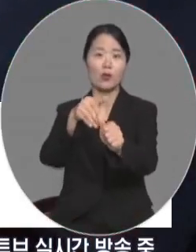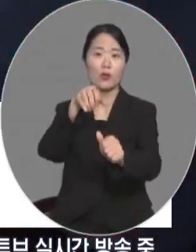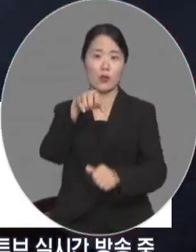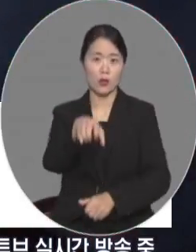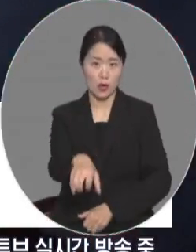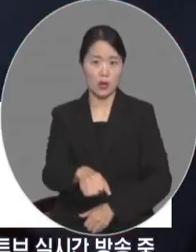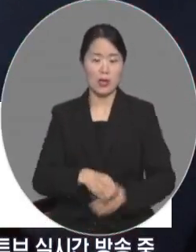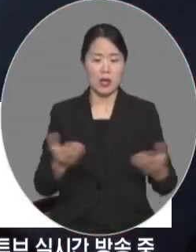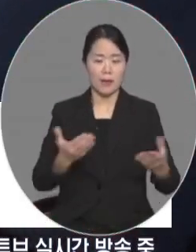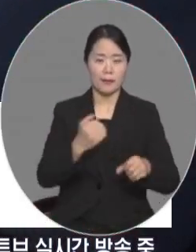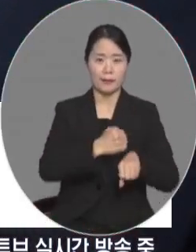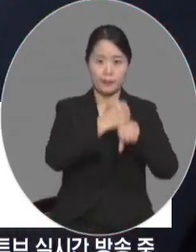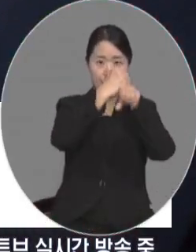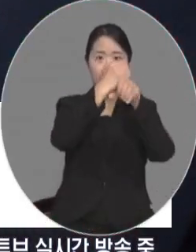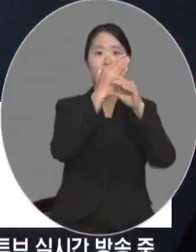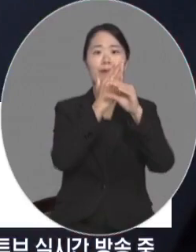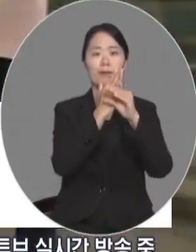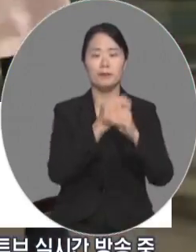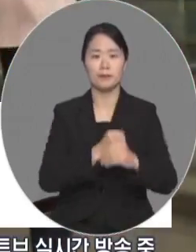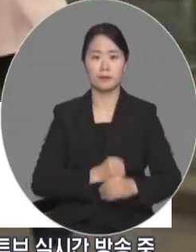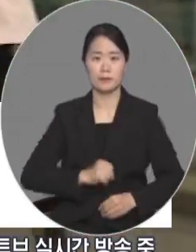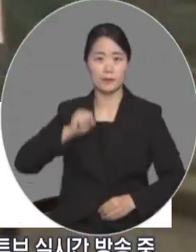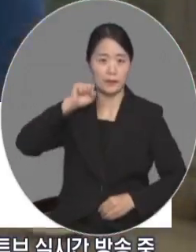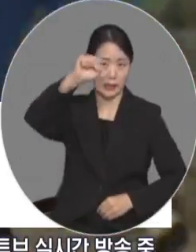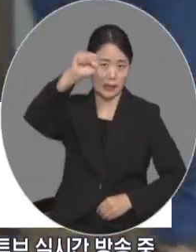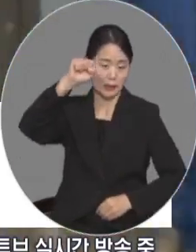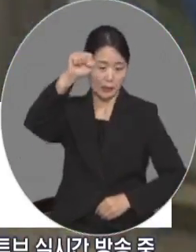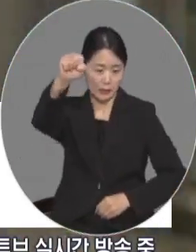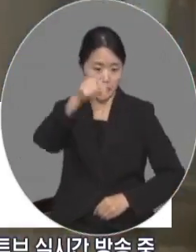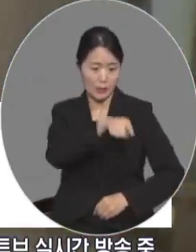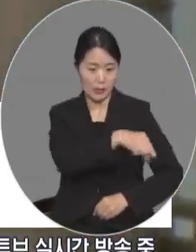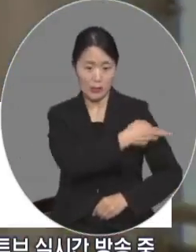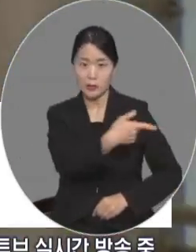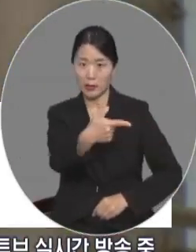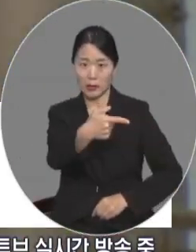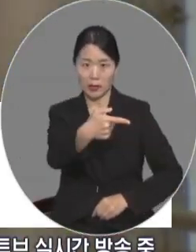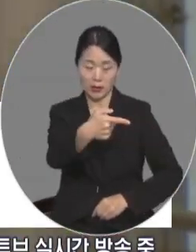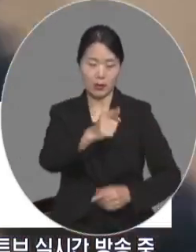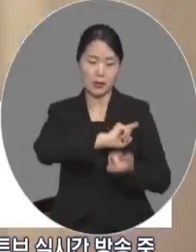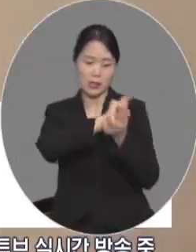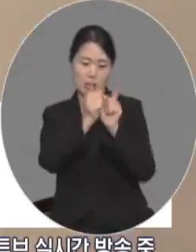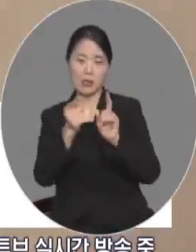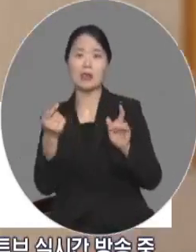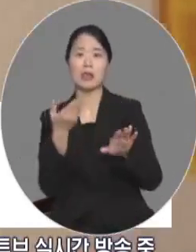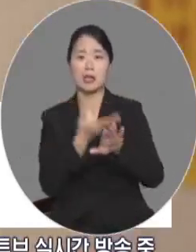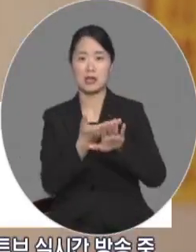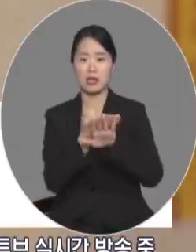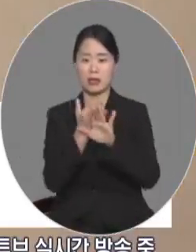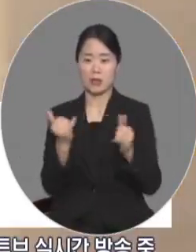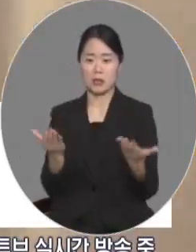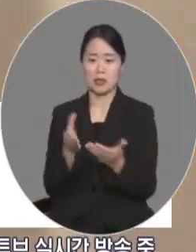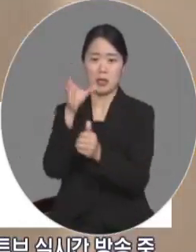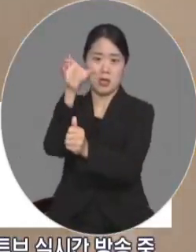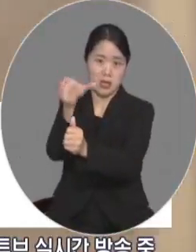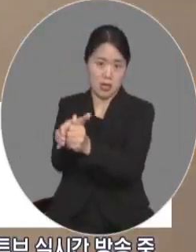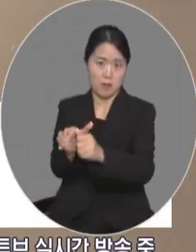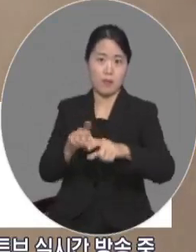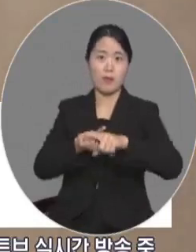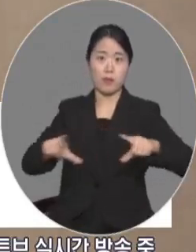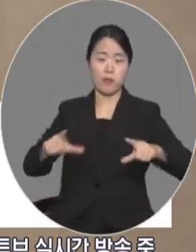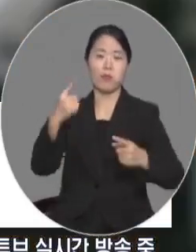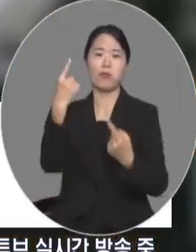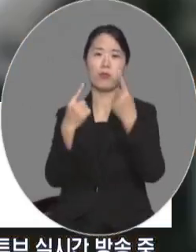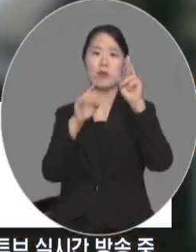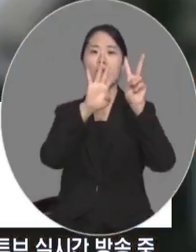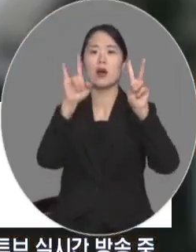과부하가 걸리고 있습니다. 파업으로 생긴 빈자리를 메우고 있는 의료진들의 업무량이 평소보다 두 배 이상 늘어난